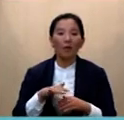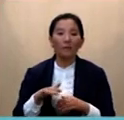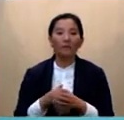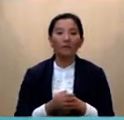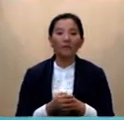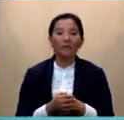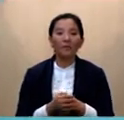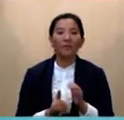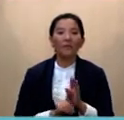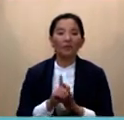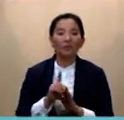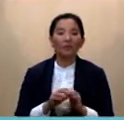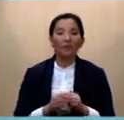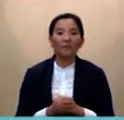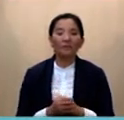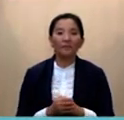начинайте